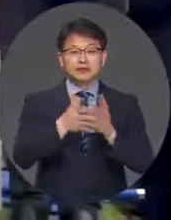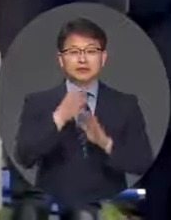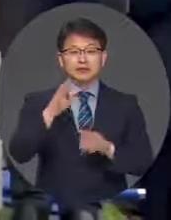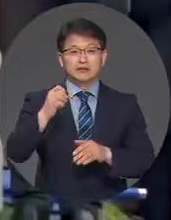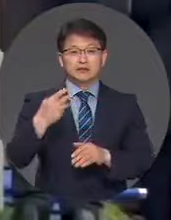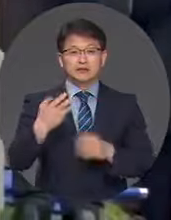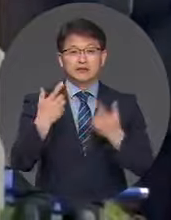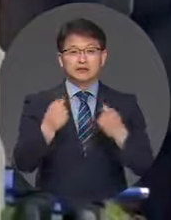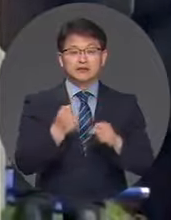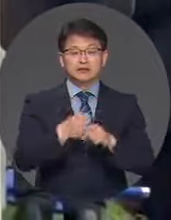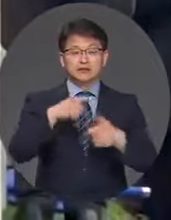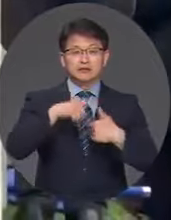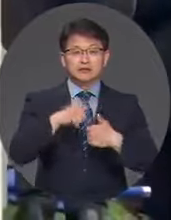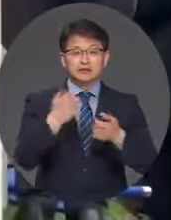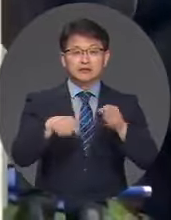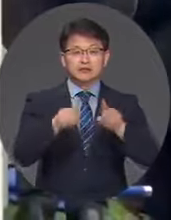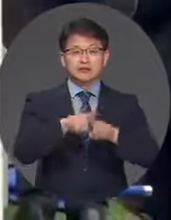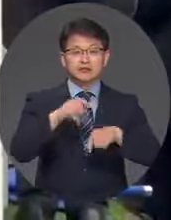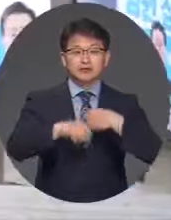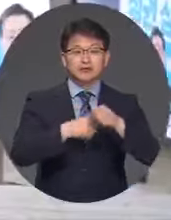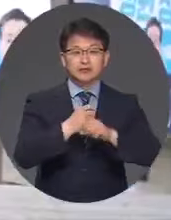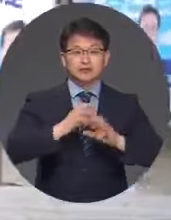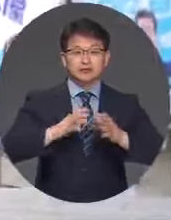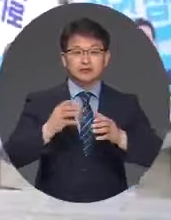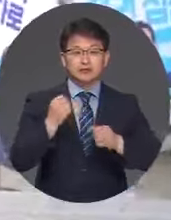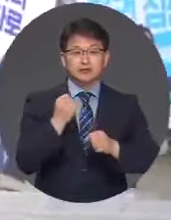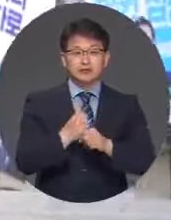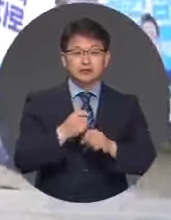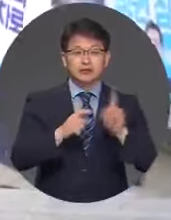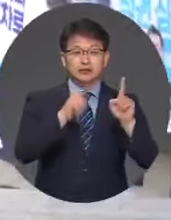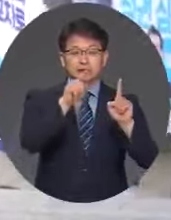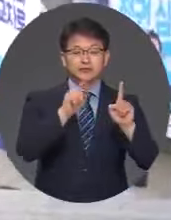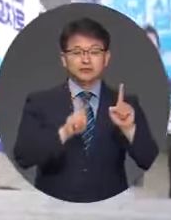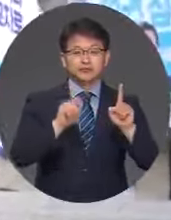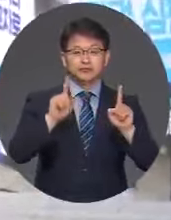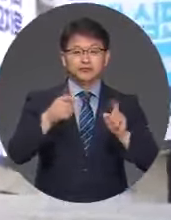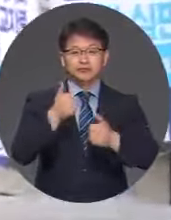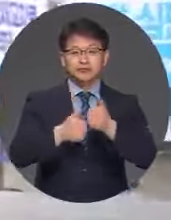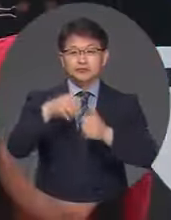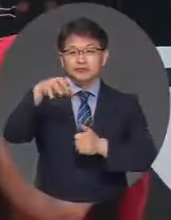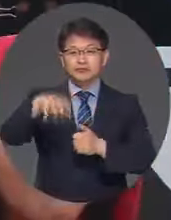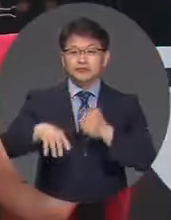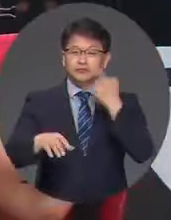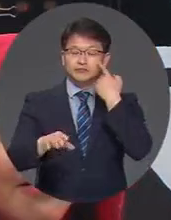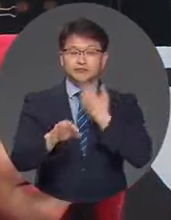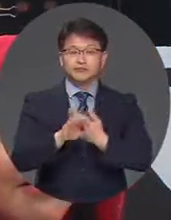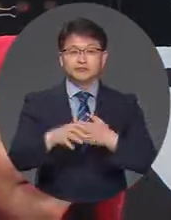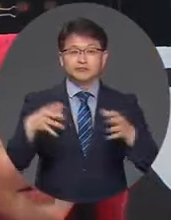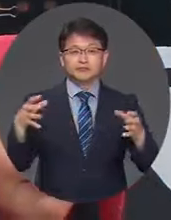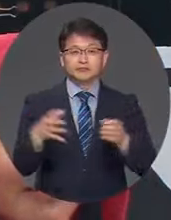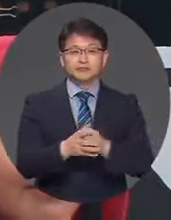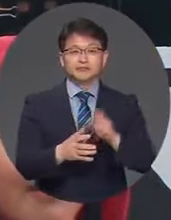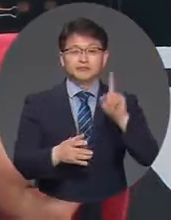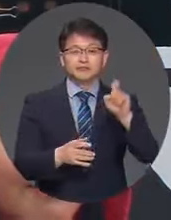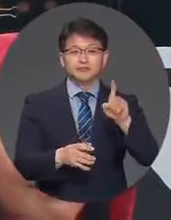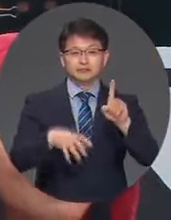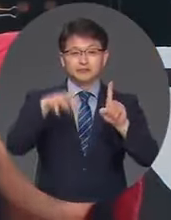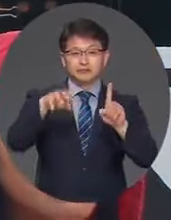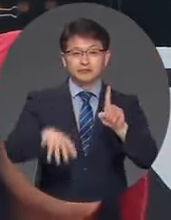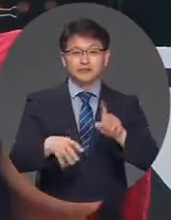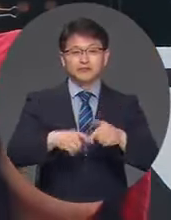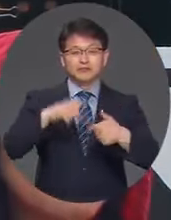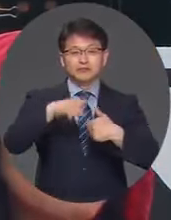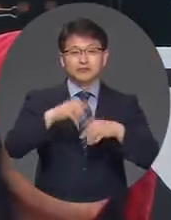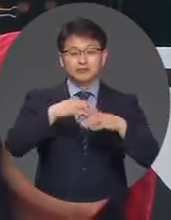양산시울처럼 경남에서 더불어민주당과 국민의힘이 1대1로 맞대결을 펼치는 곳은 모두 11곳.